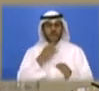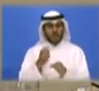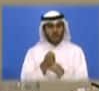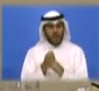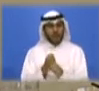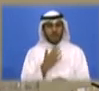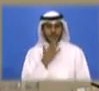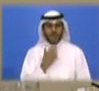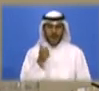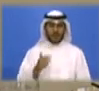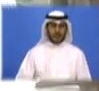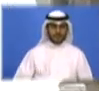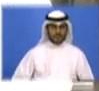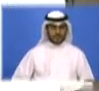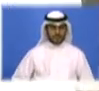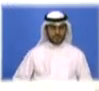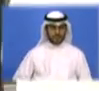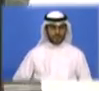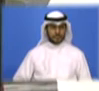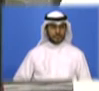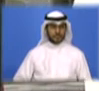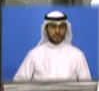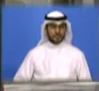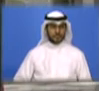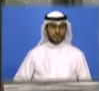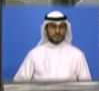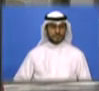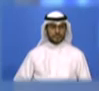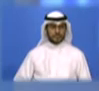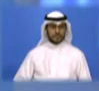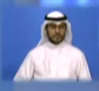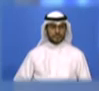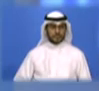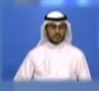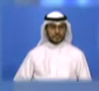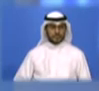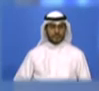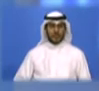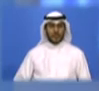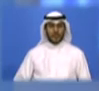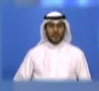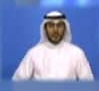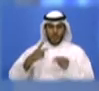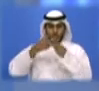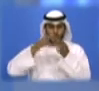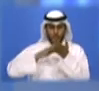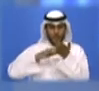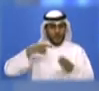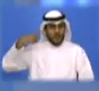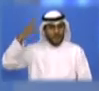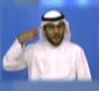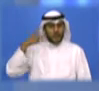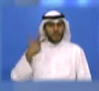استحداثها في الآونة الأخيرة. أطلقت دولة الكويت مشروع